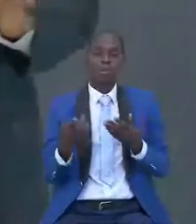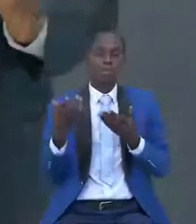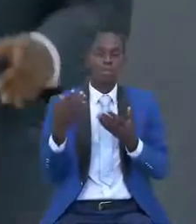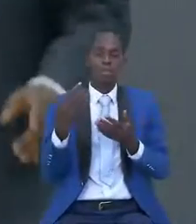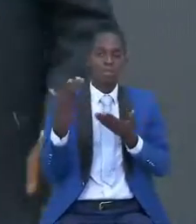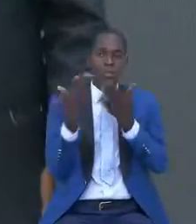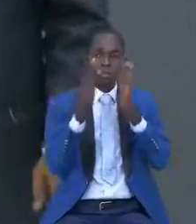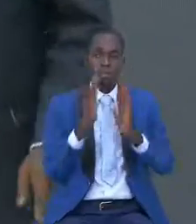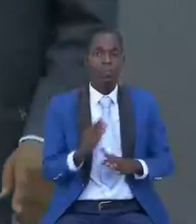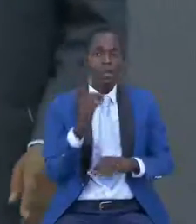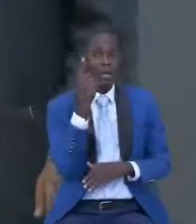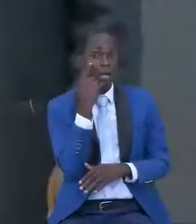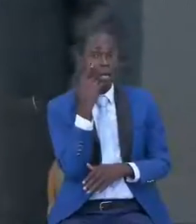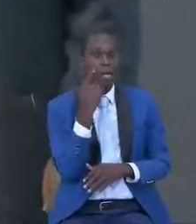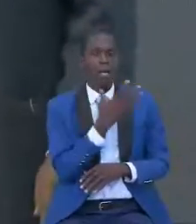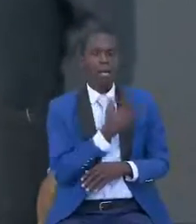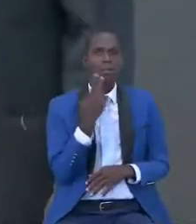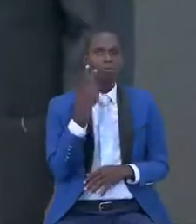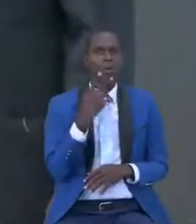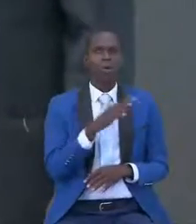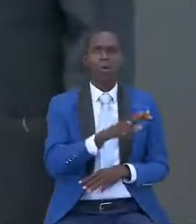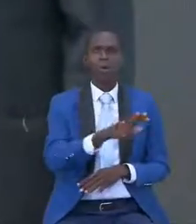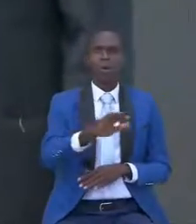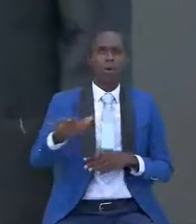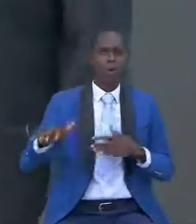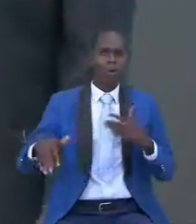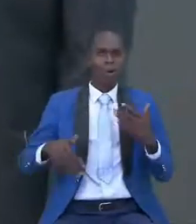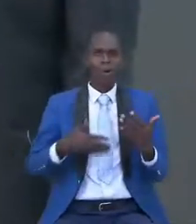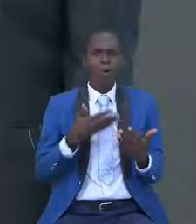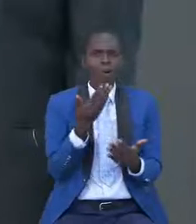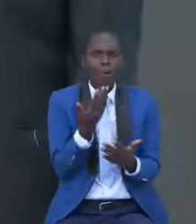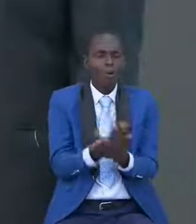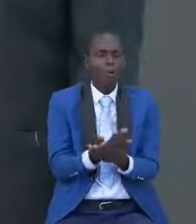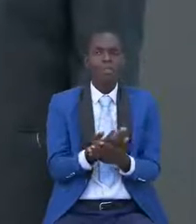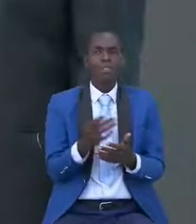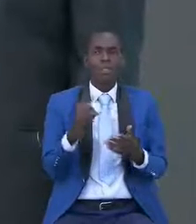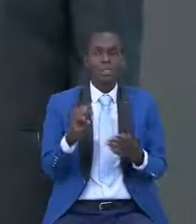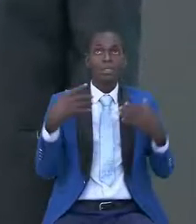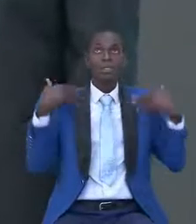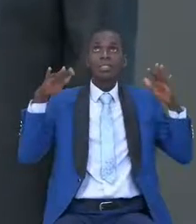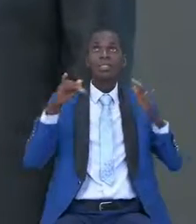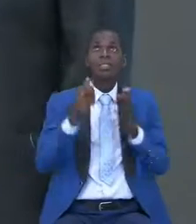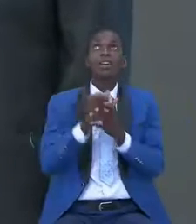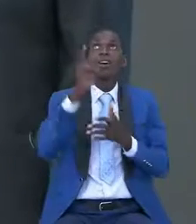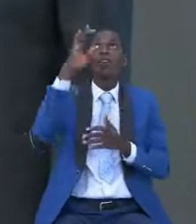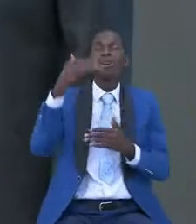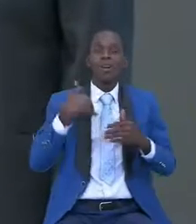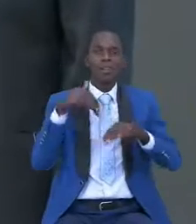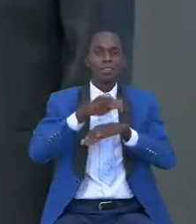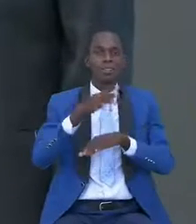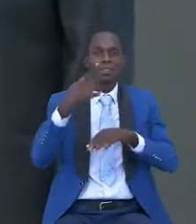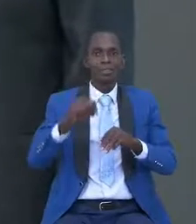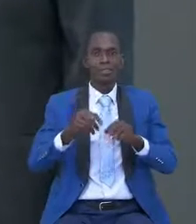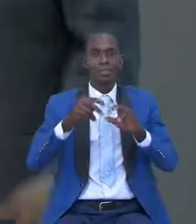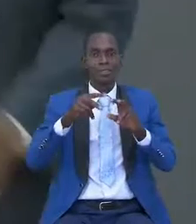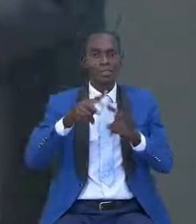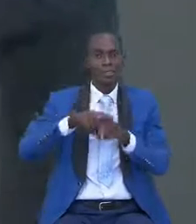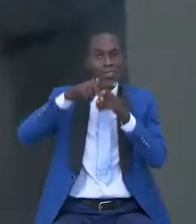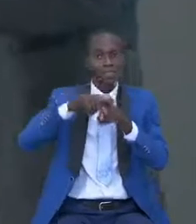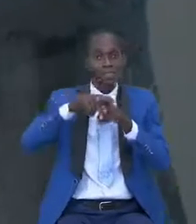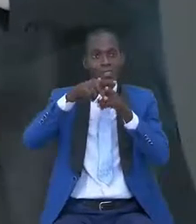d'Élie et il a vu tout ce qui l'entourait. Dieu l'avait dit, des chars de feu,